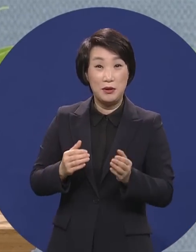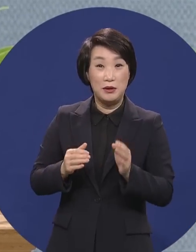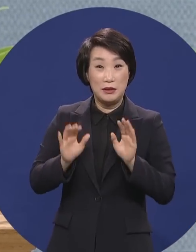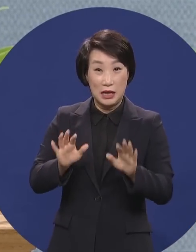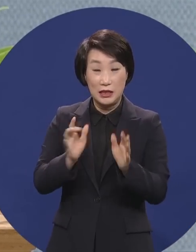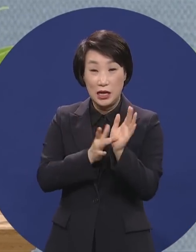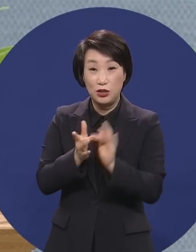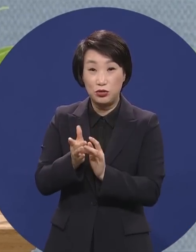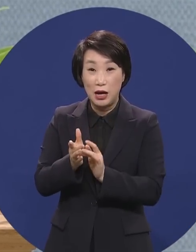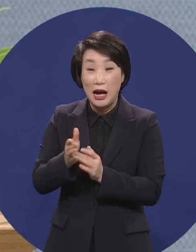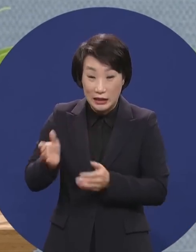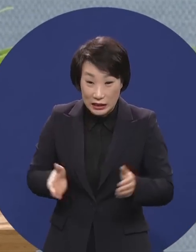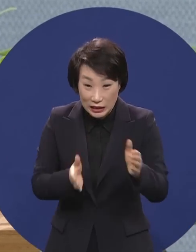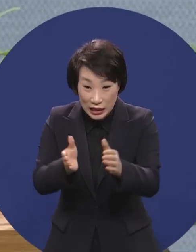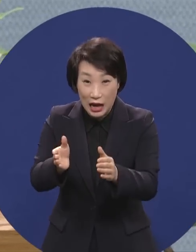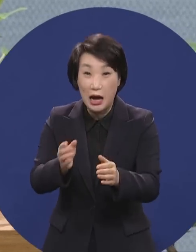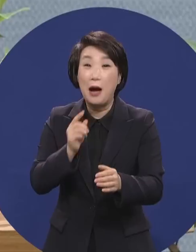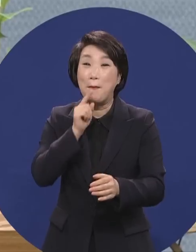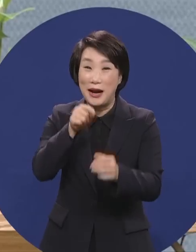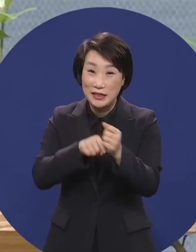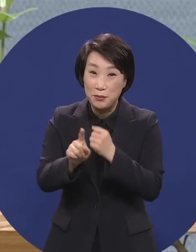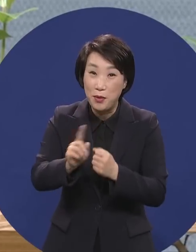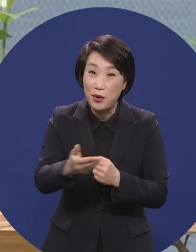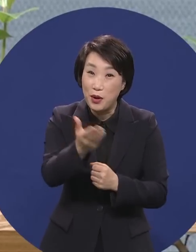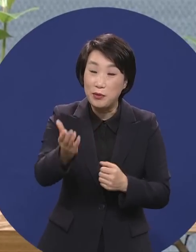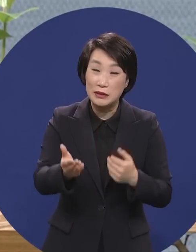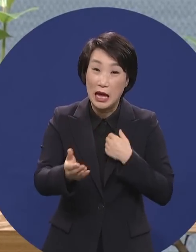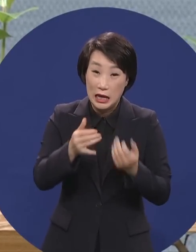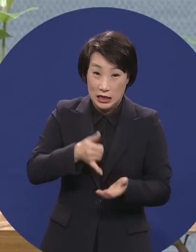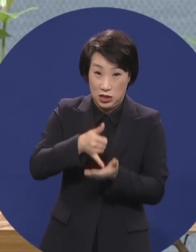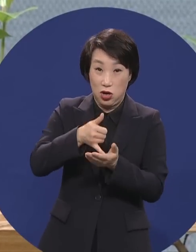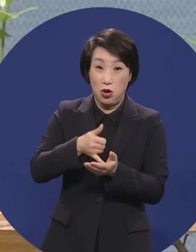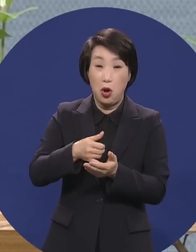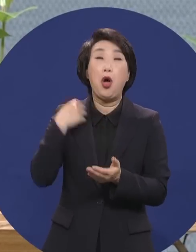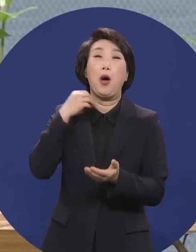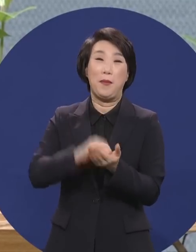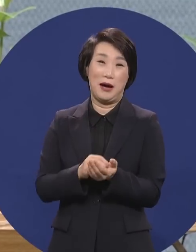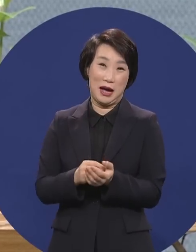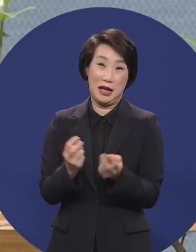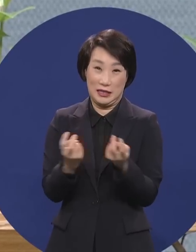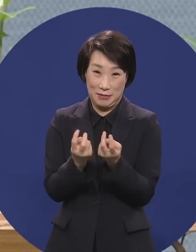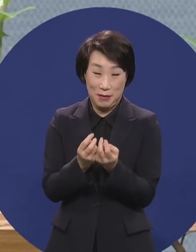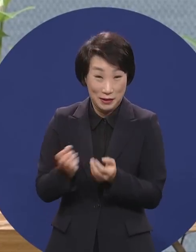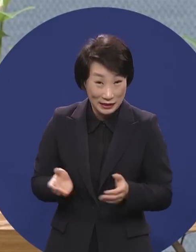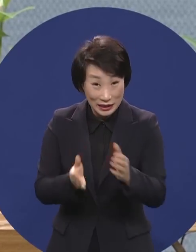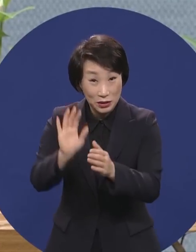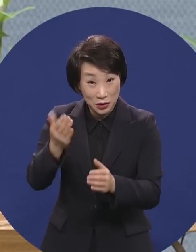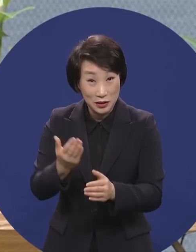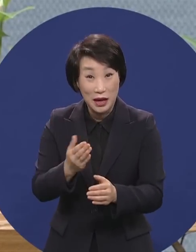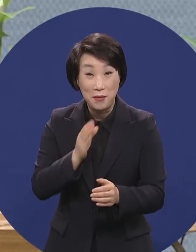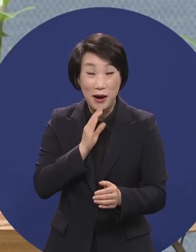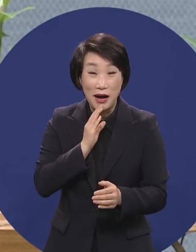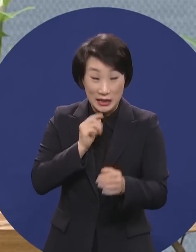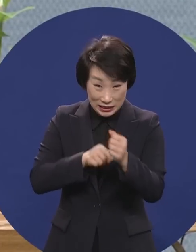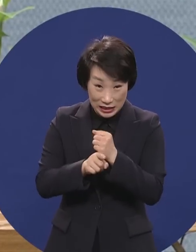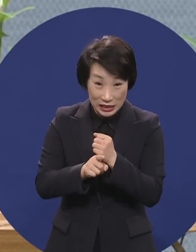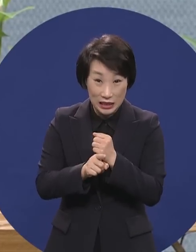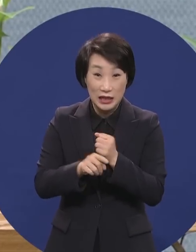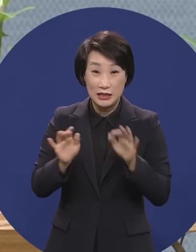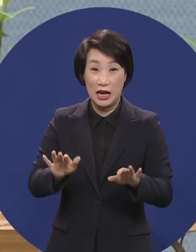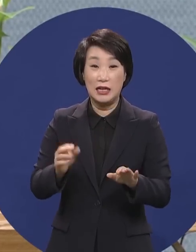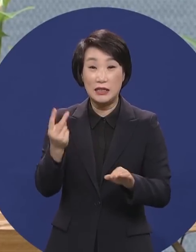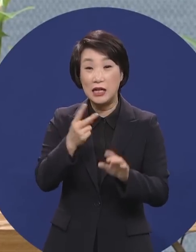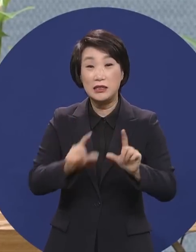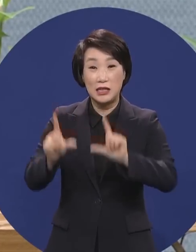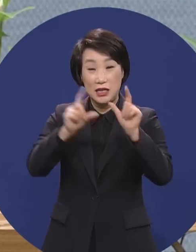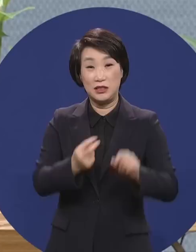그러니까 예수가 길이요라는 말은 내 인격을 회복할 수 있는 길이요, 진리요, 다시 살 수 있는